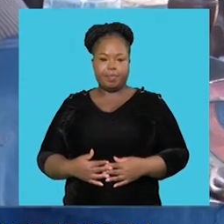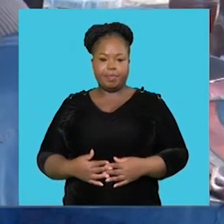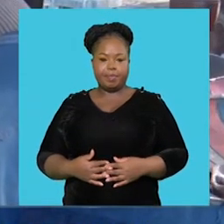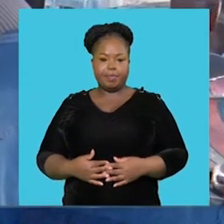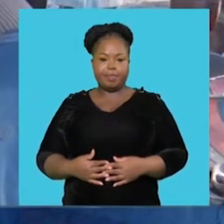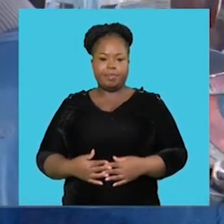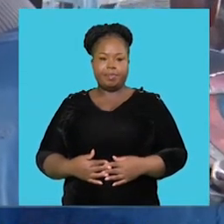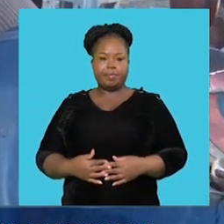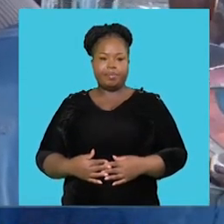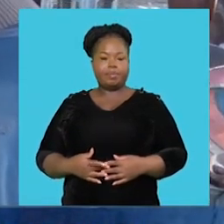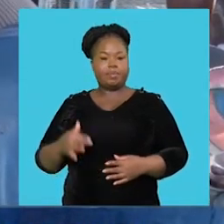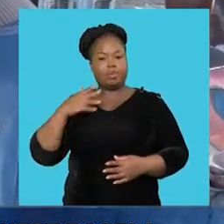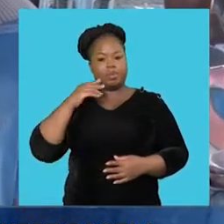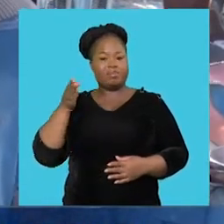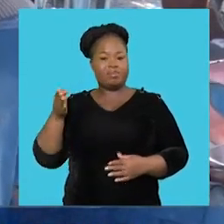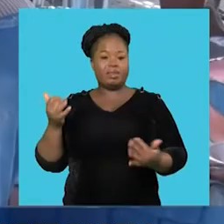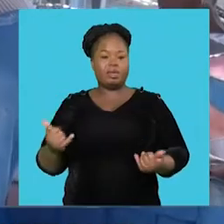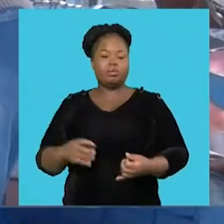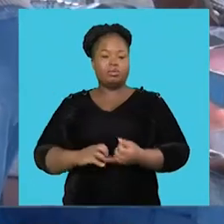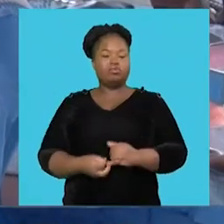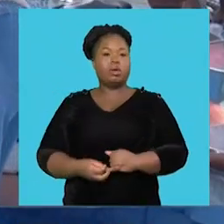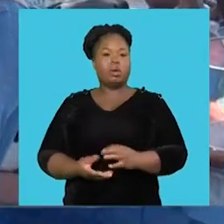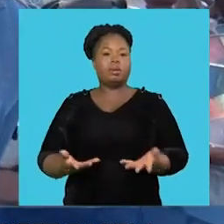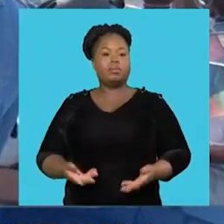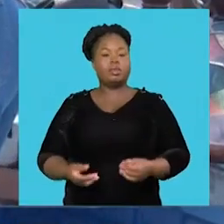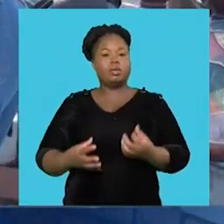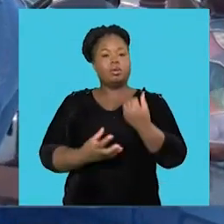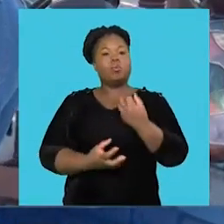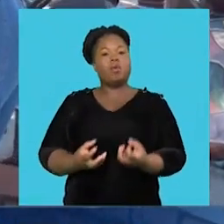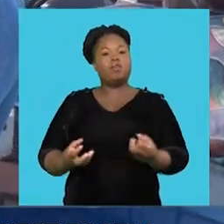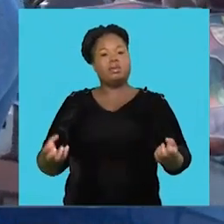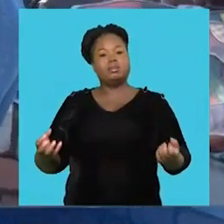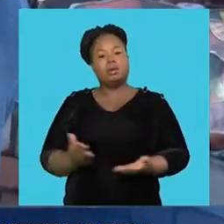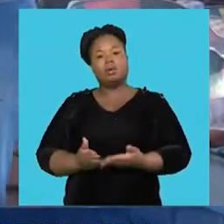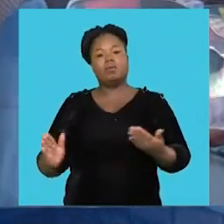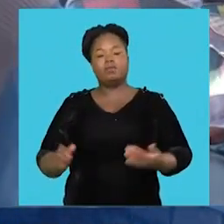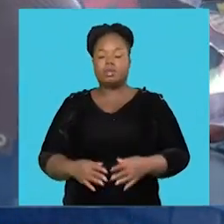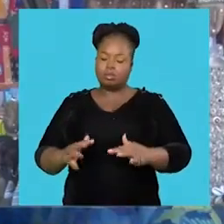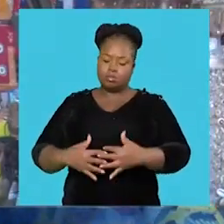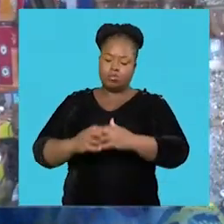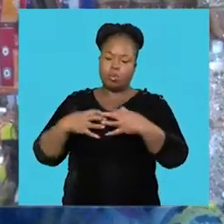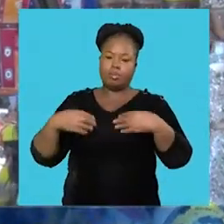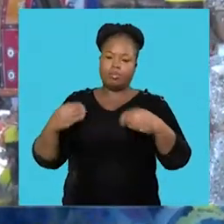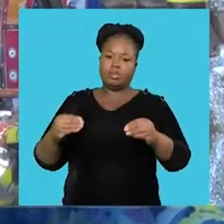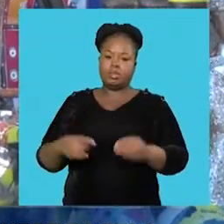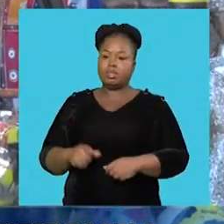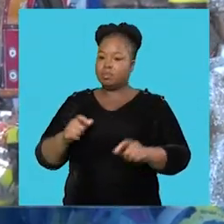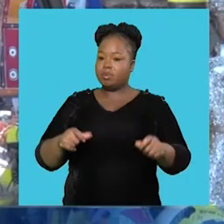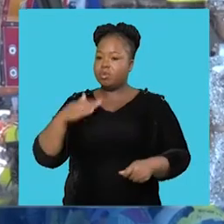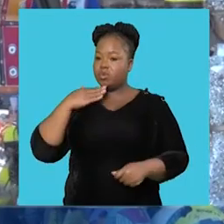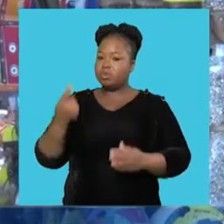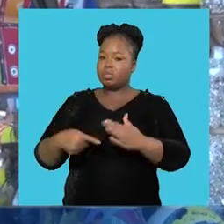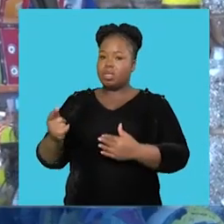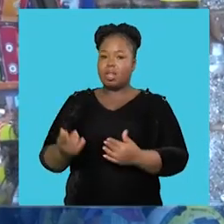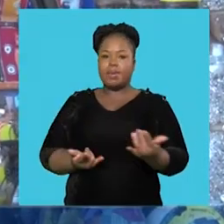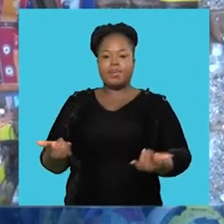Kuinde taizi mnge uku ulu wa nenzuela nge, shonguku zitale la amato bawe mi sebenzi. Aba taizi ba se zitala